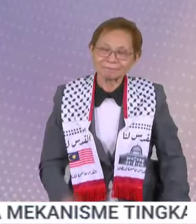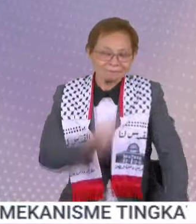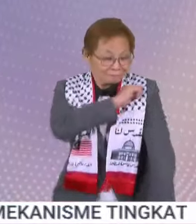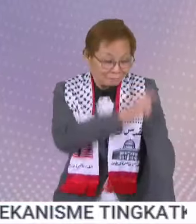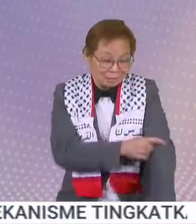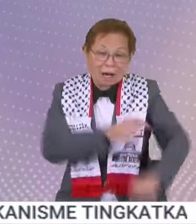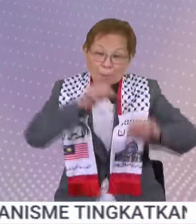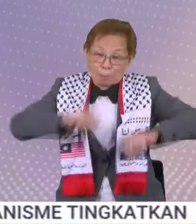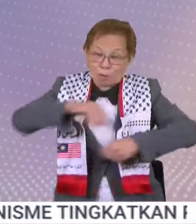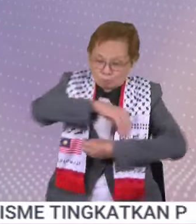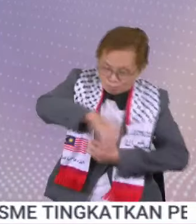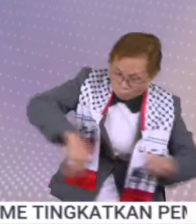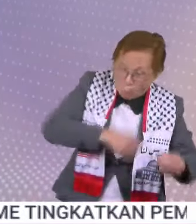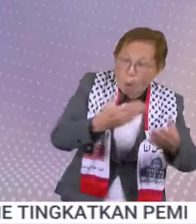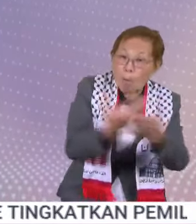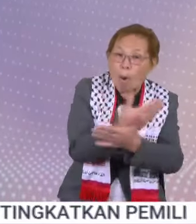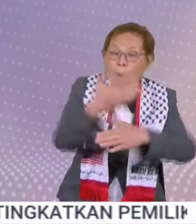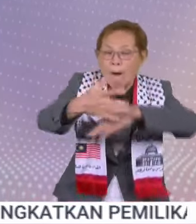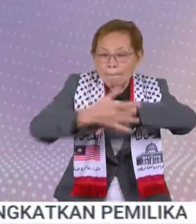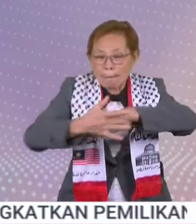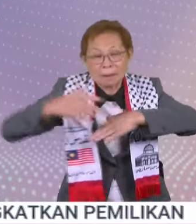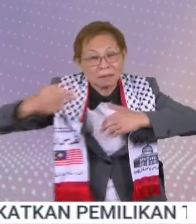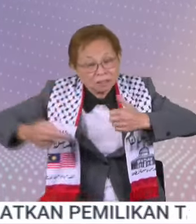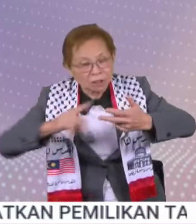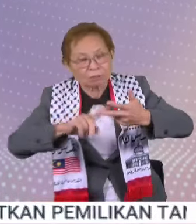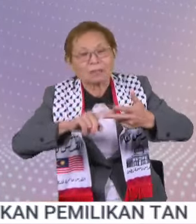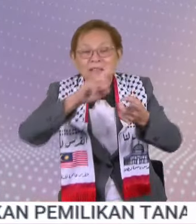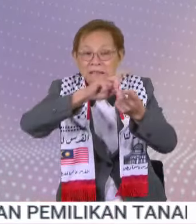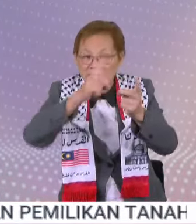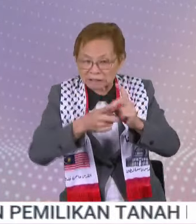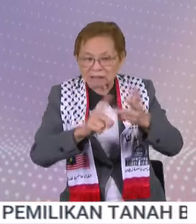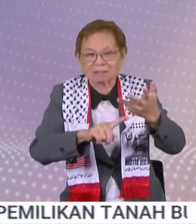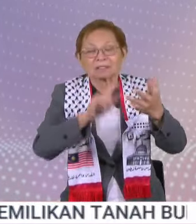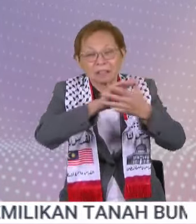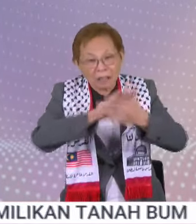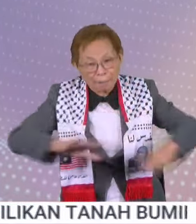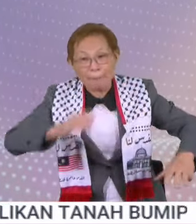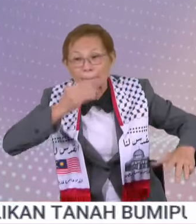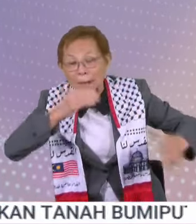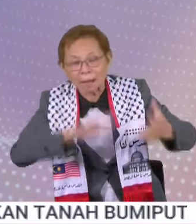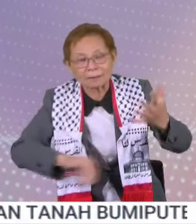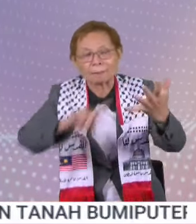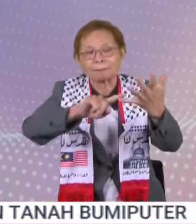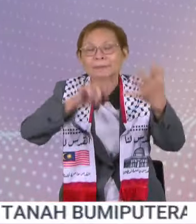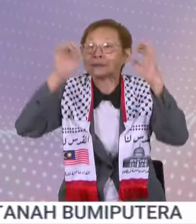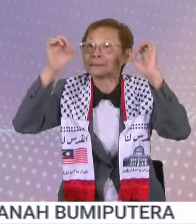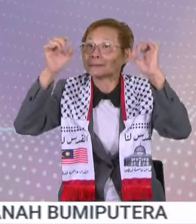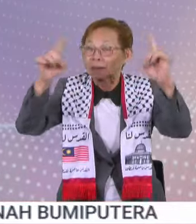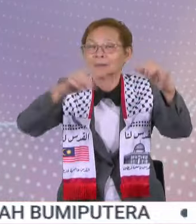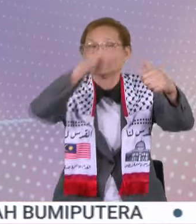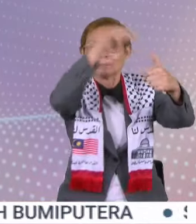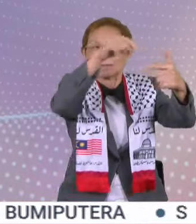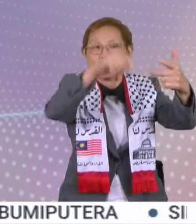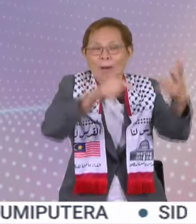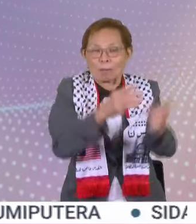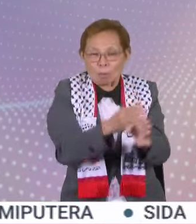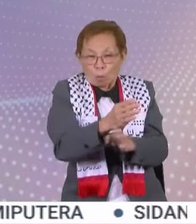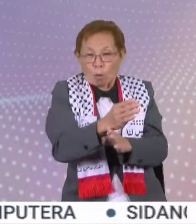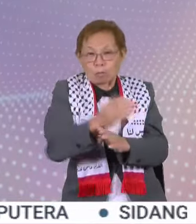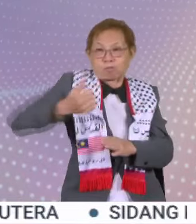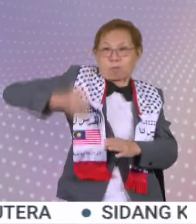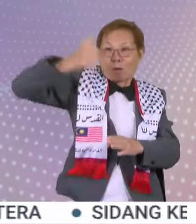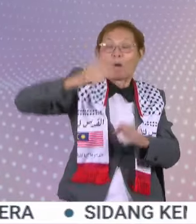Tenaga boleh diperbaharui, teknologi hijau, digital, keselamatan makanan dan pendidikan antara bidang utama